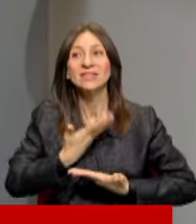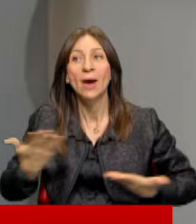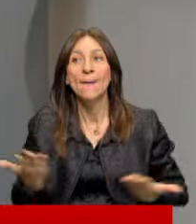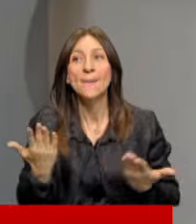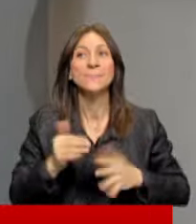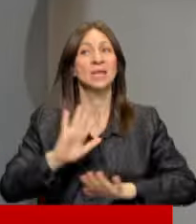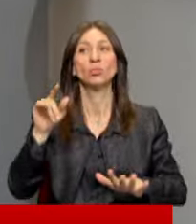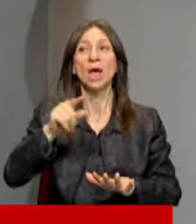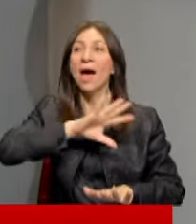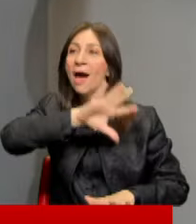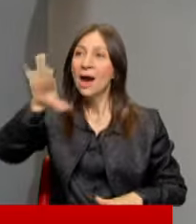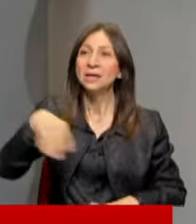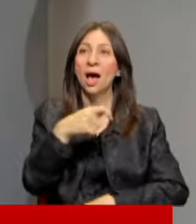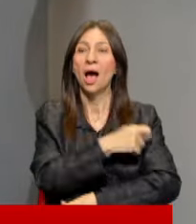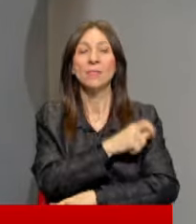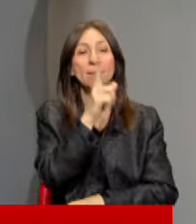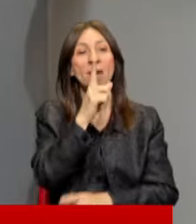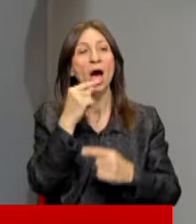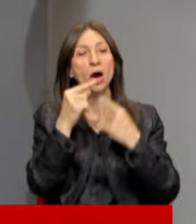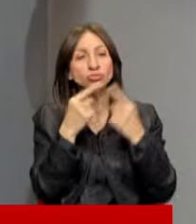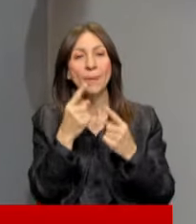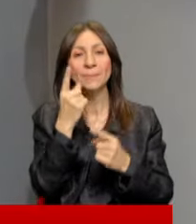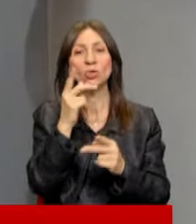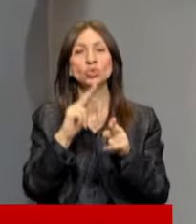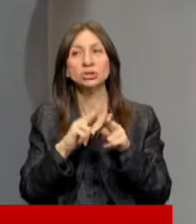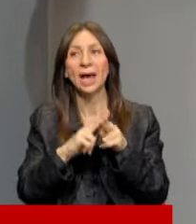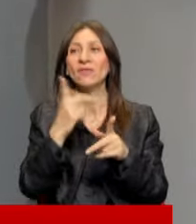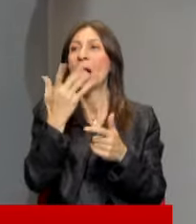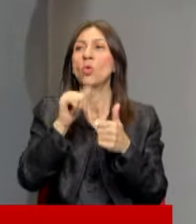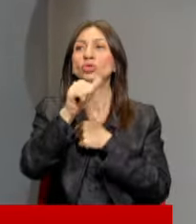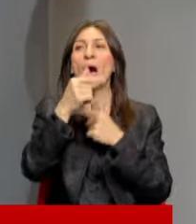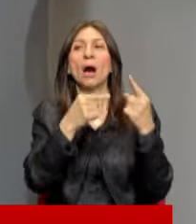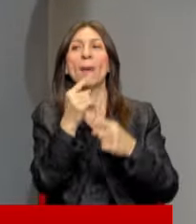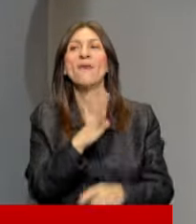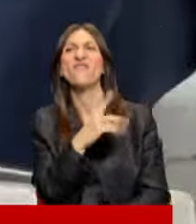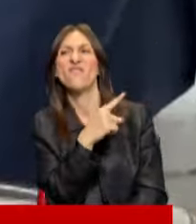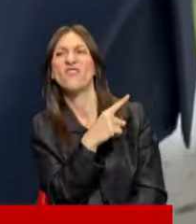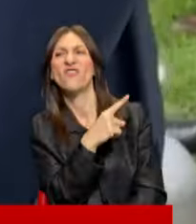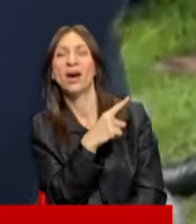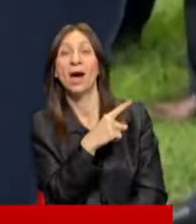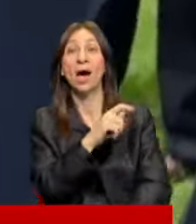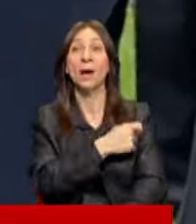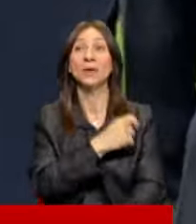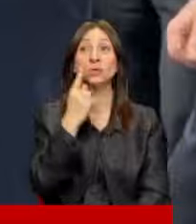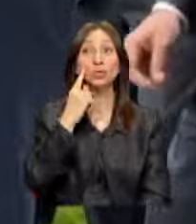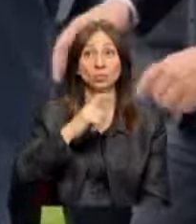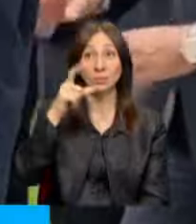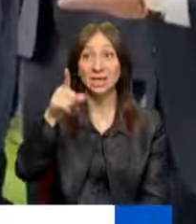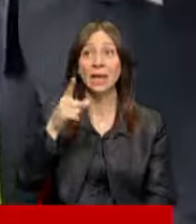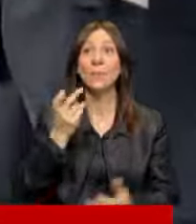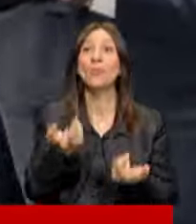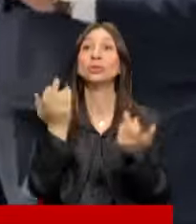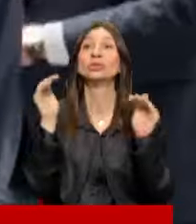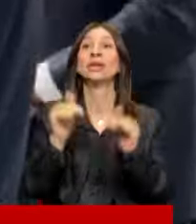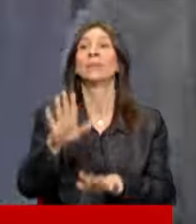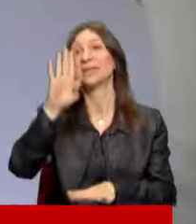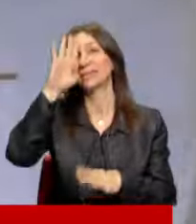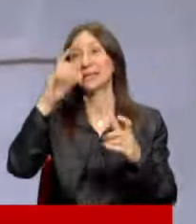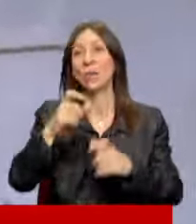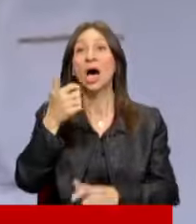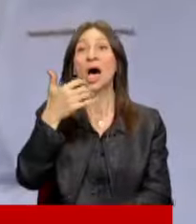Burada hemen herkesin Almanya'da bir amcası, bir kuzeni ya da uzaktan bir akrabası var. Almanya Cumhurbaşkanı eli boş gelmedi